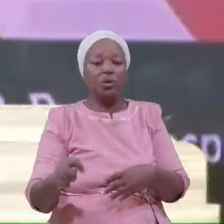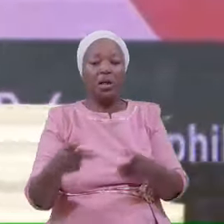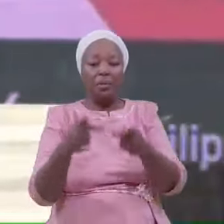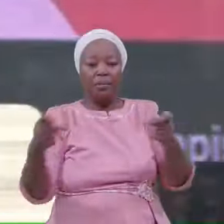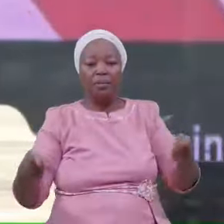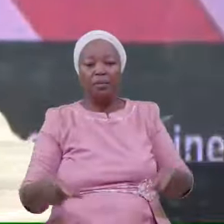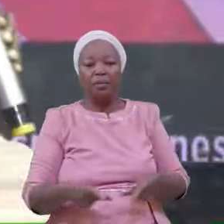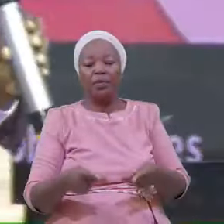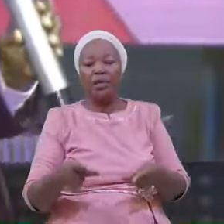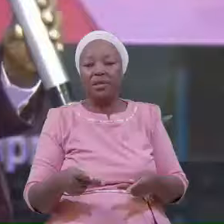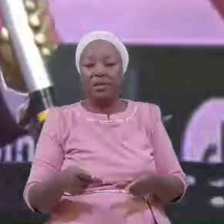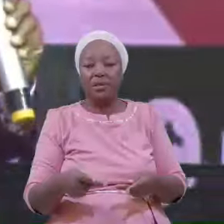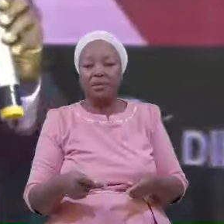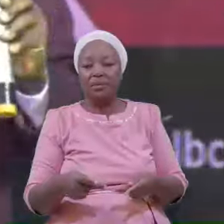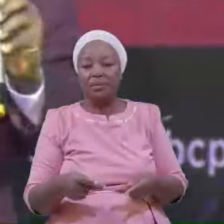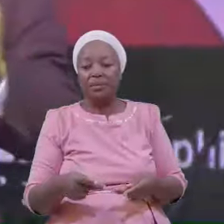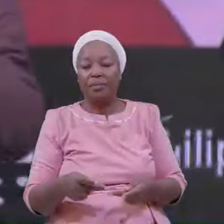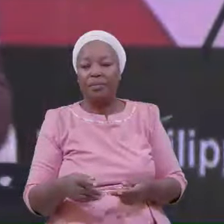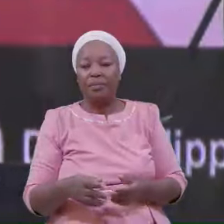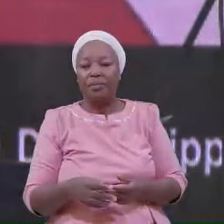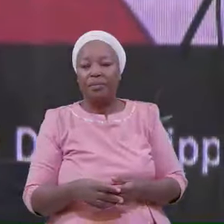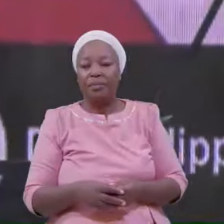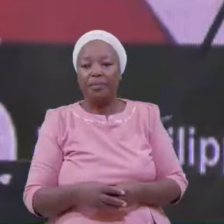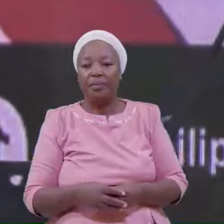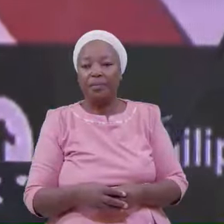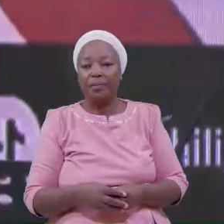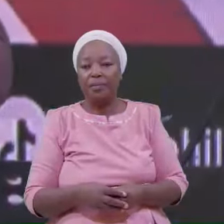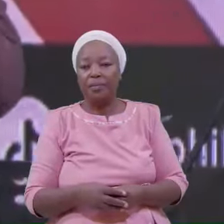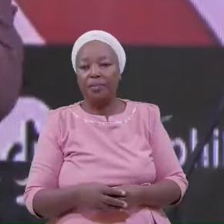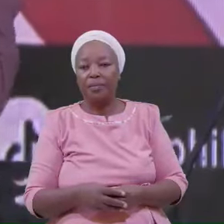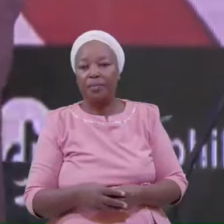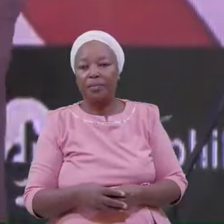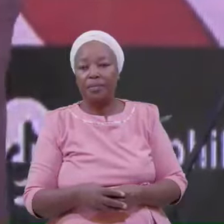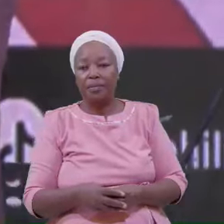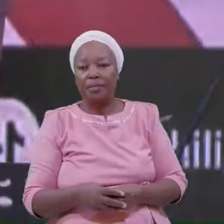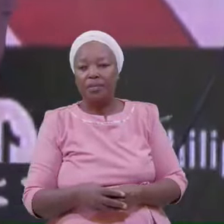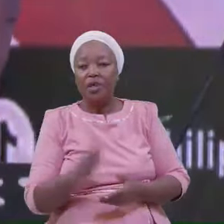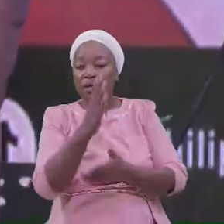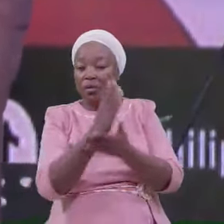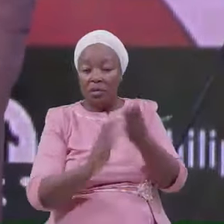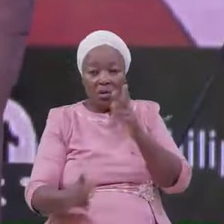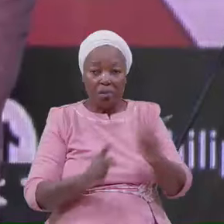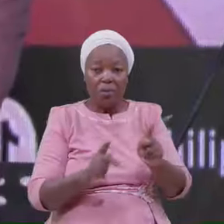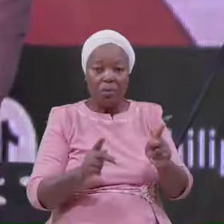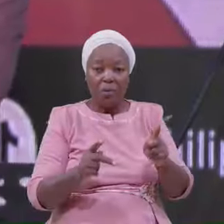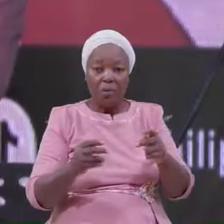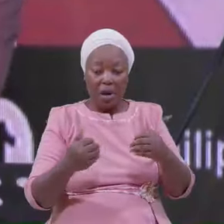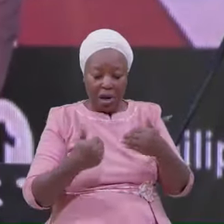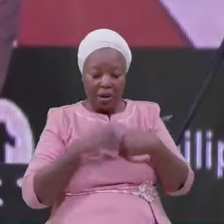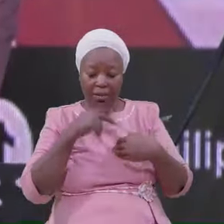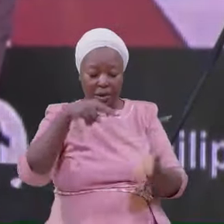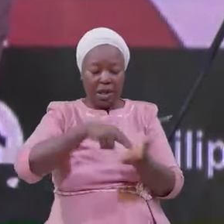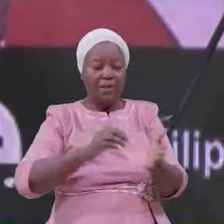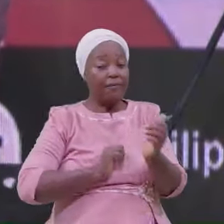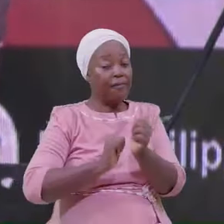ng Diyos ay kumalat sa buong rehiyon. Some people have been standing afar. Ang ibang mga